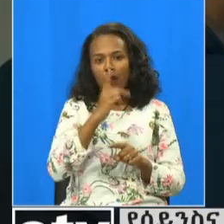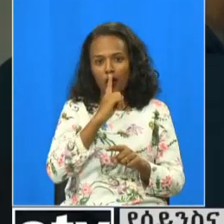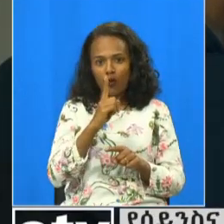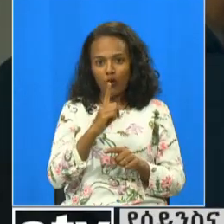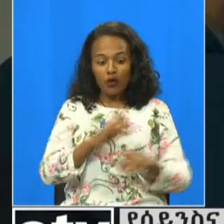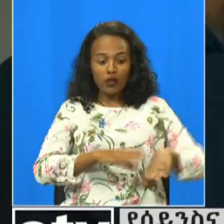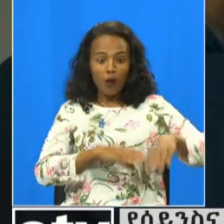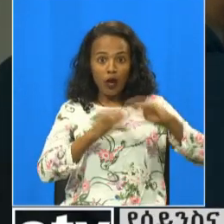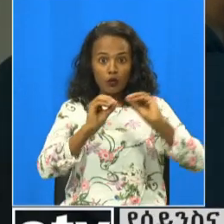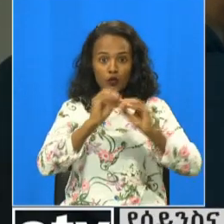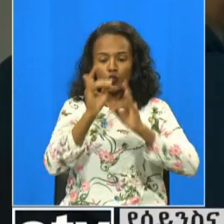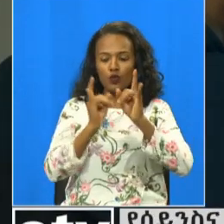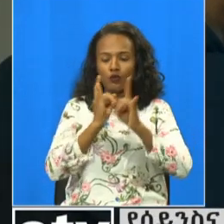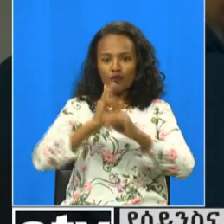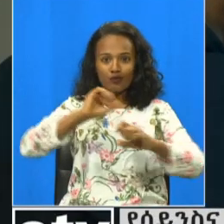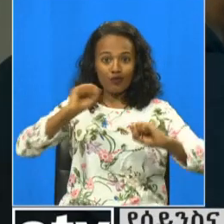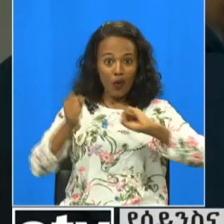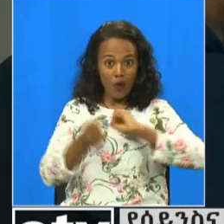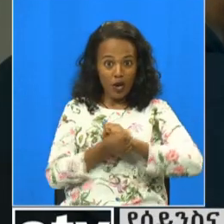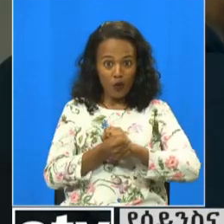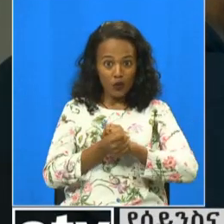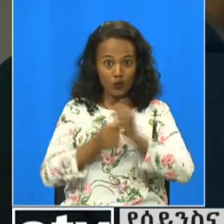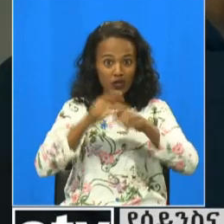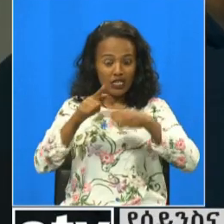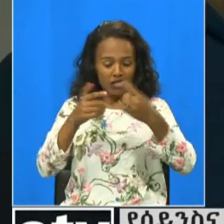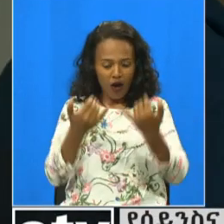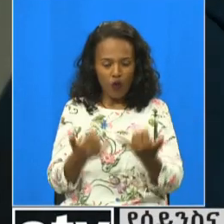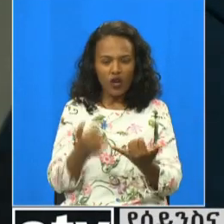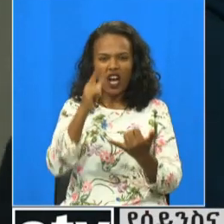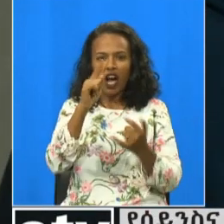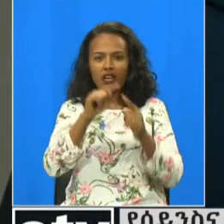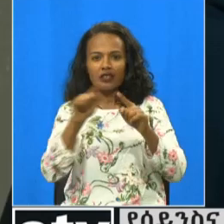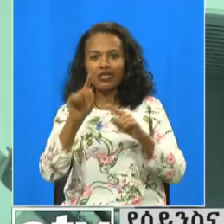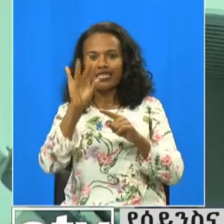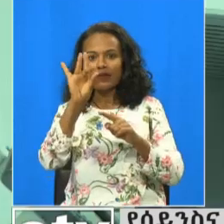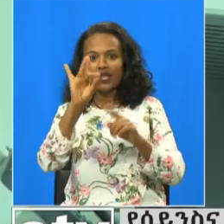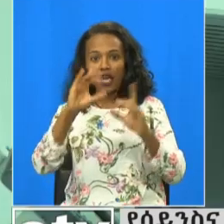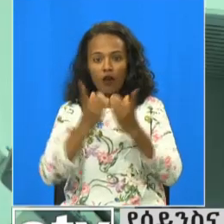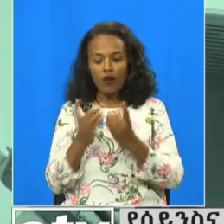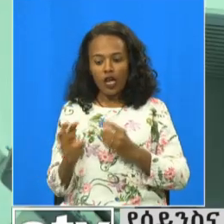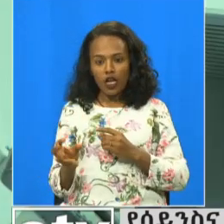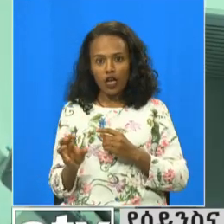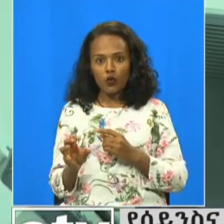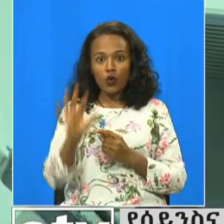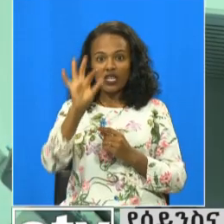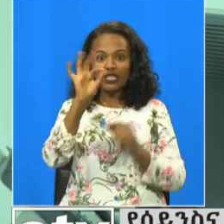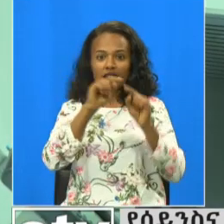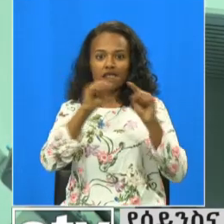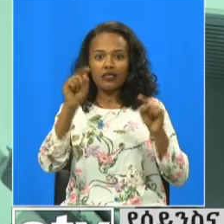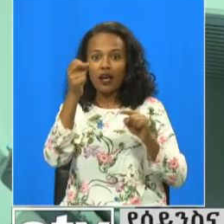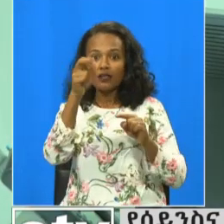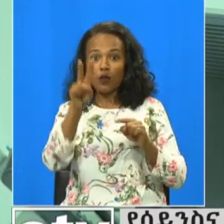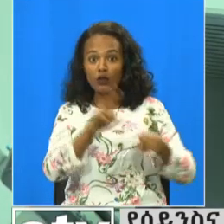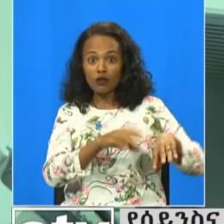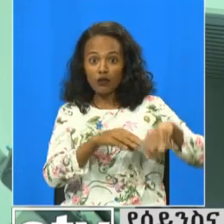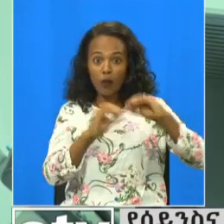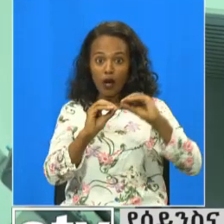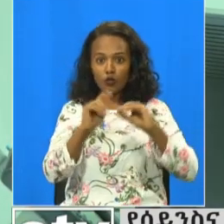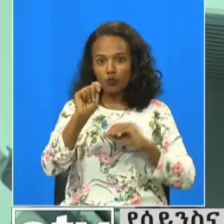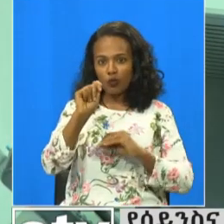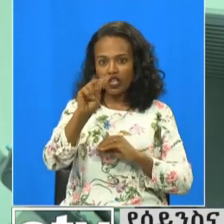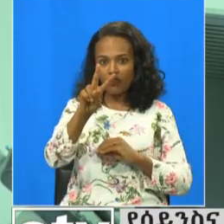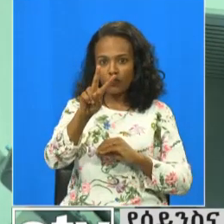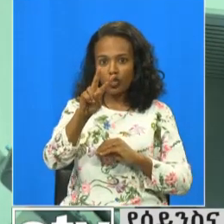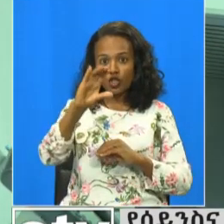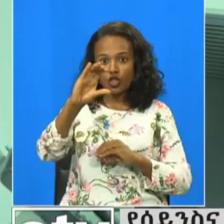ተማሪዎችን ወደ ዲጂታል ትምህርት ስርዓት በማሸጋገሩ ሂደት አሁን ላይ ከ1 እስከ 8ኛ ክፍል በሬዲዮ ከ9 እስከ 12ኛ ክፍል ላሉ ተማሪዎች ደግሞ